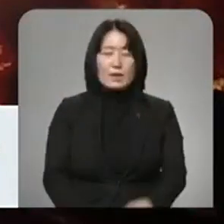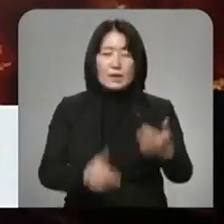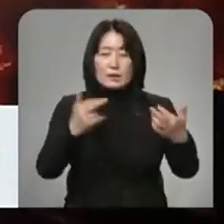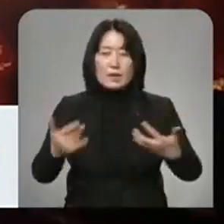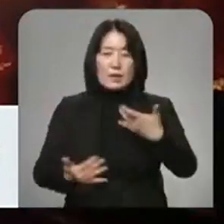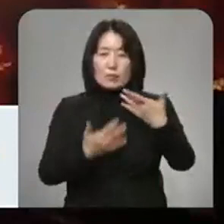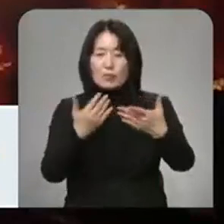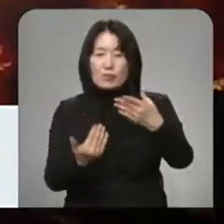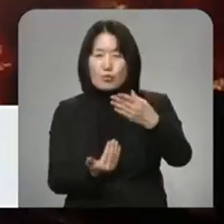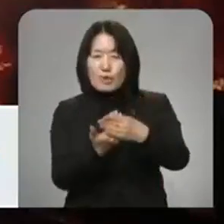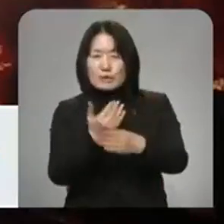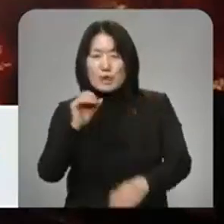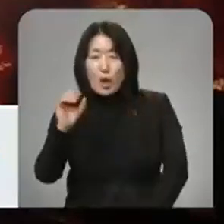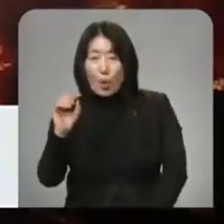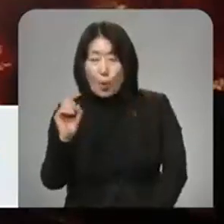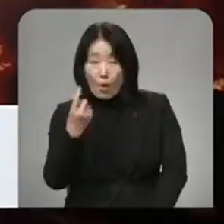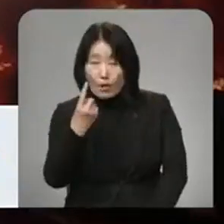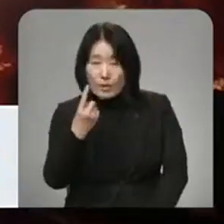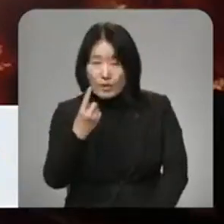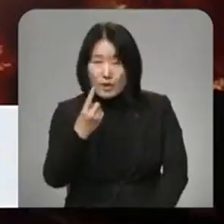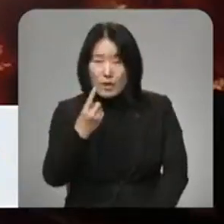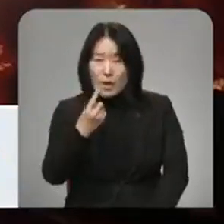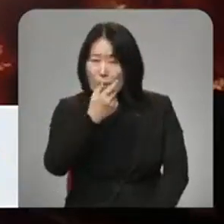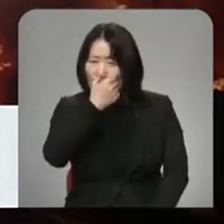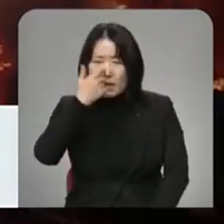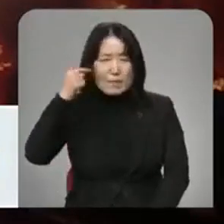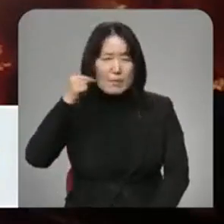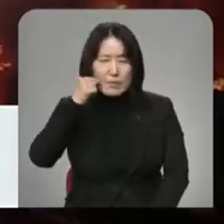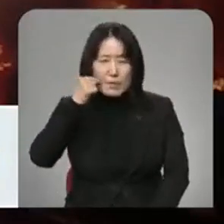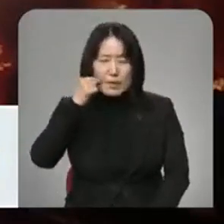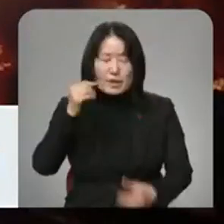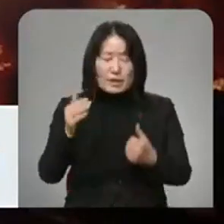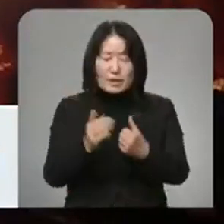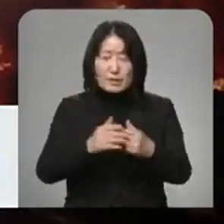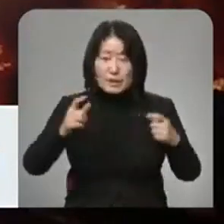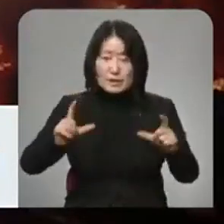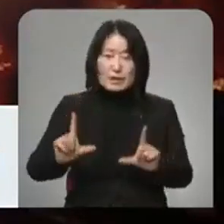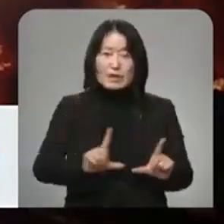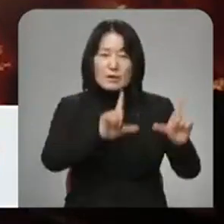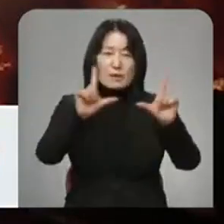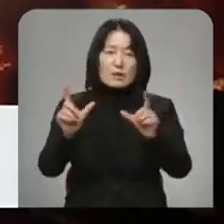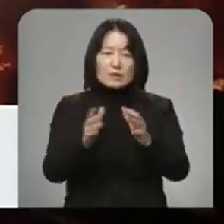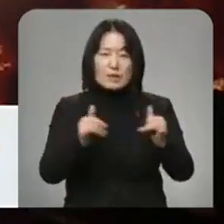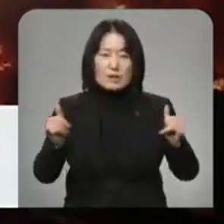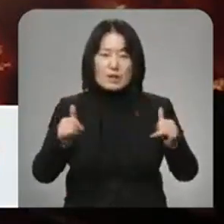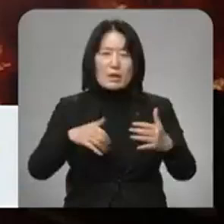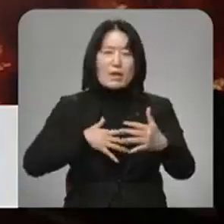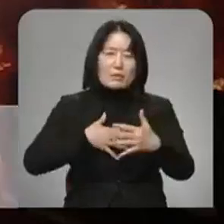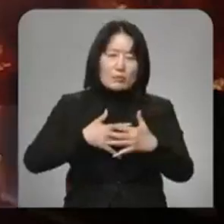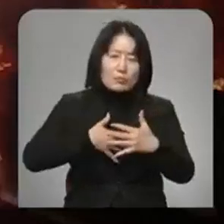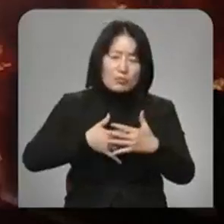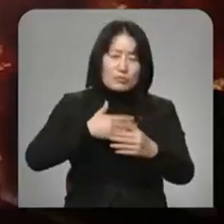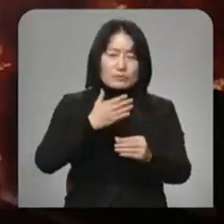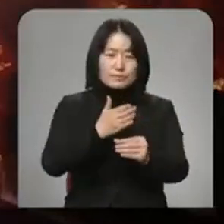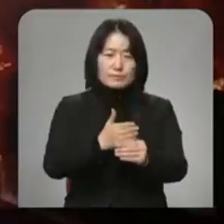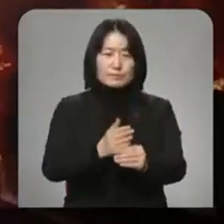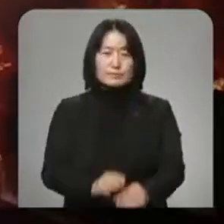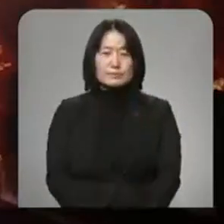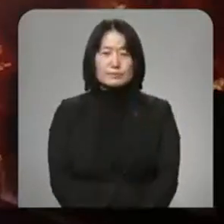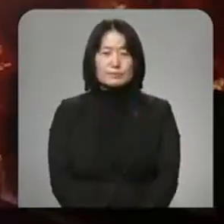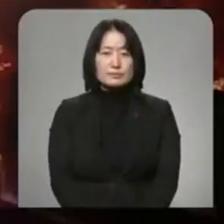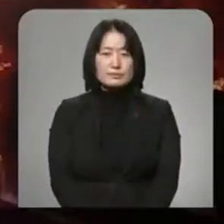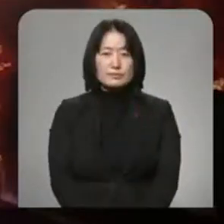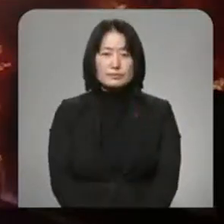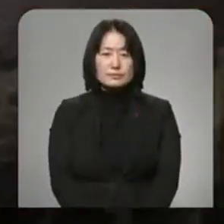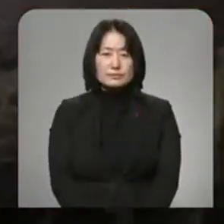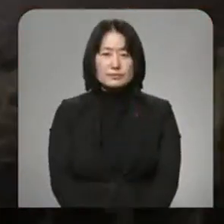산불 원인이 명확히 밝혀지지 않는 경우가 적지 않아 지역 주민들이 불안해하고 있습니다 정상빈 기자가 보도합니다